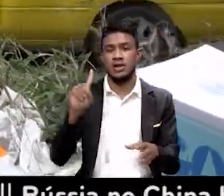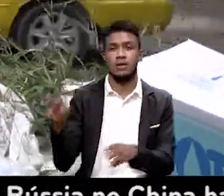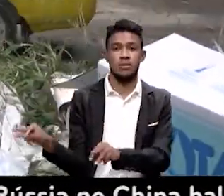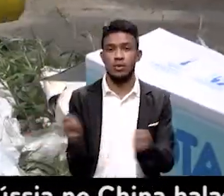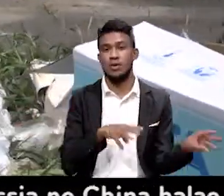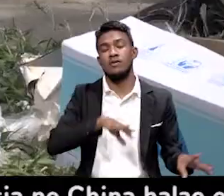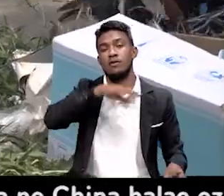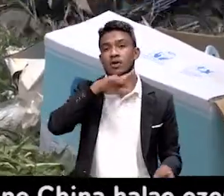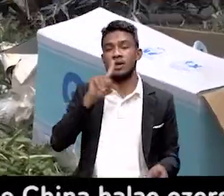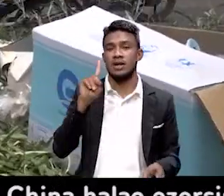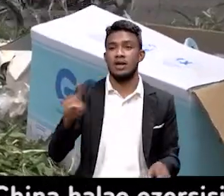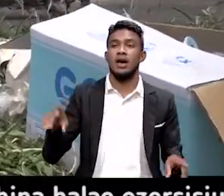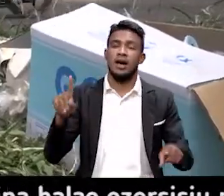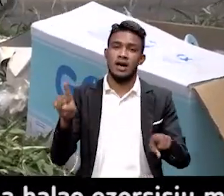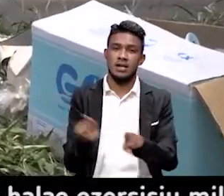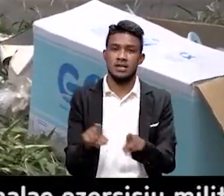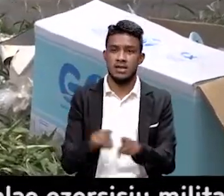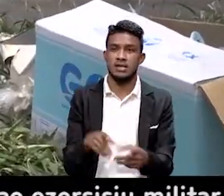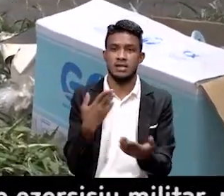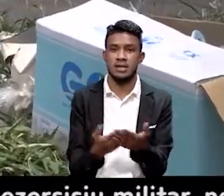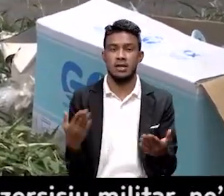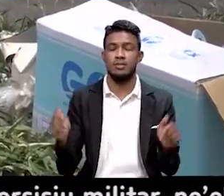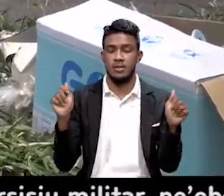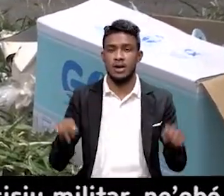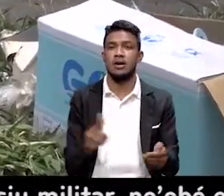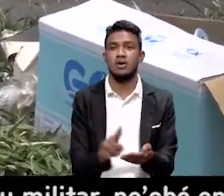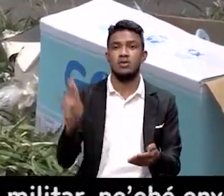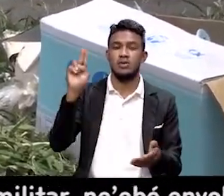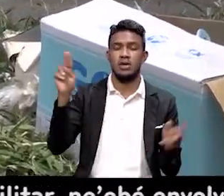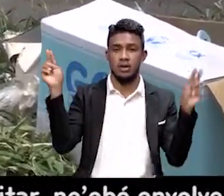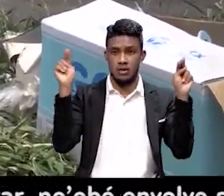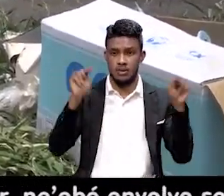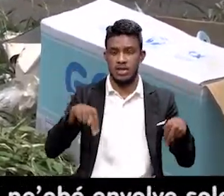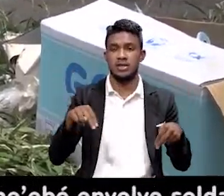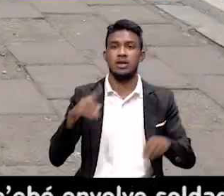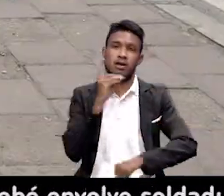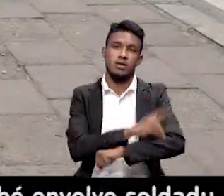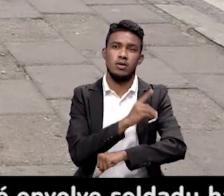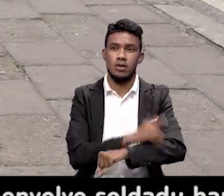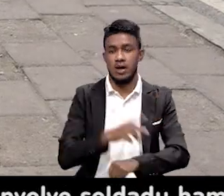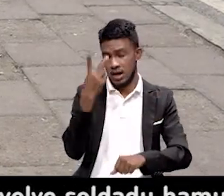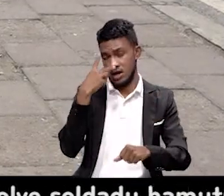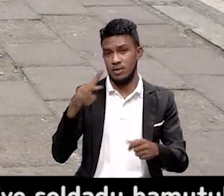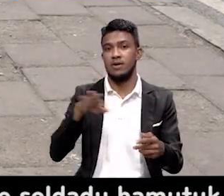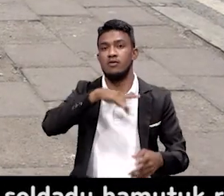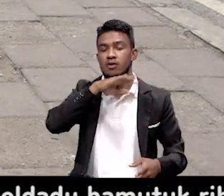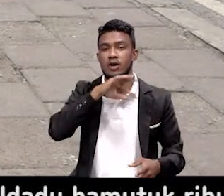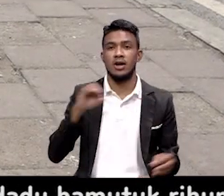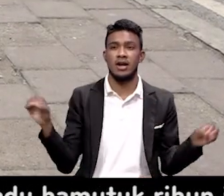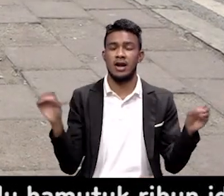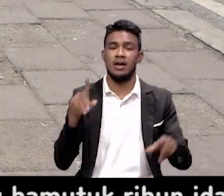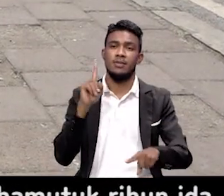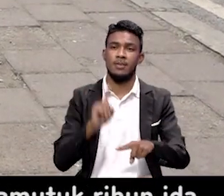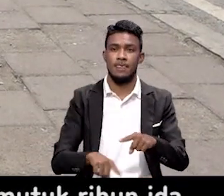hirakne, saifali sasang nebe bele uza ba emane necesidade. Jestaun taumatan ba lisu la efetivu.